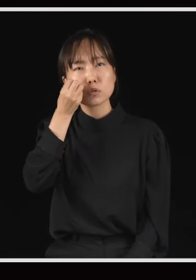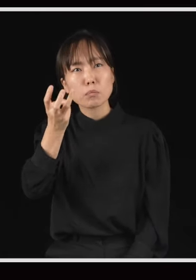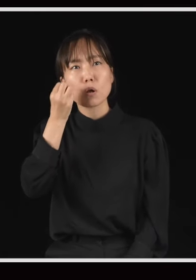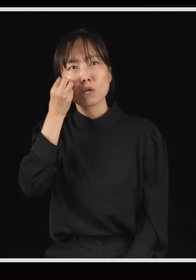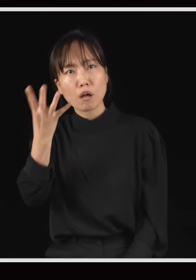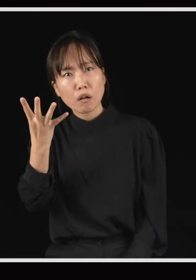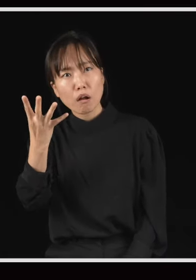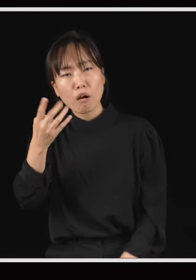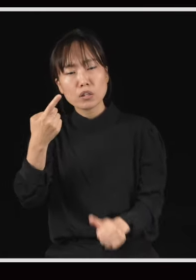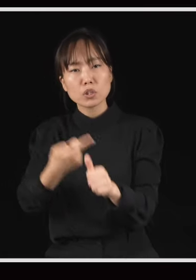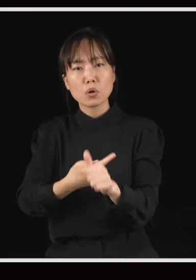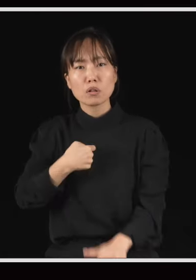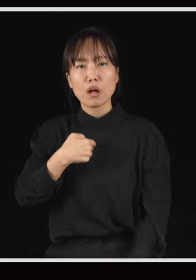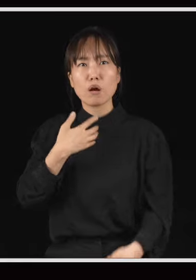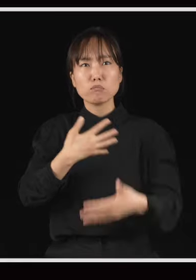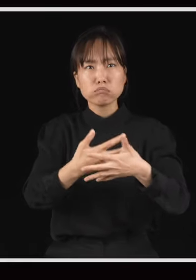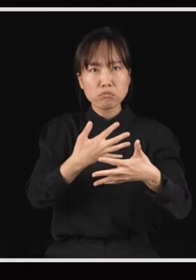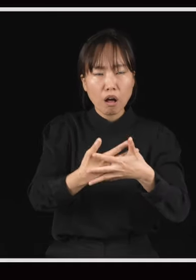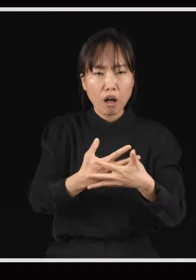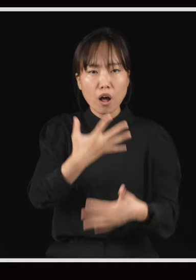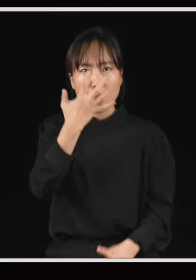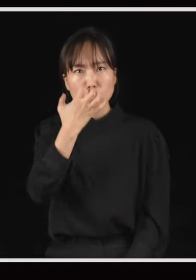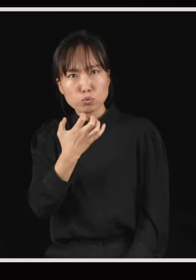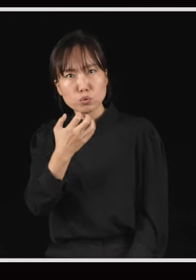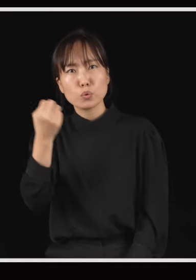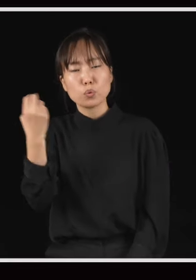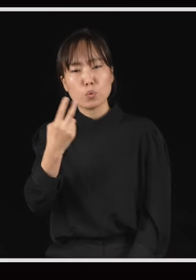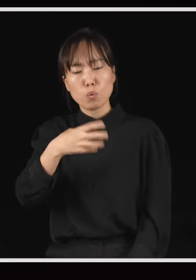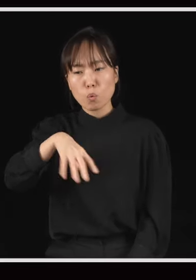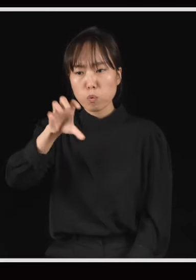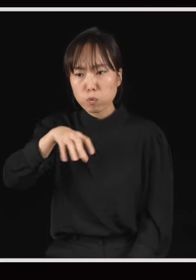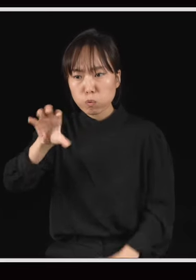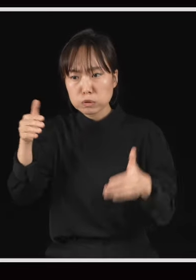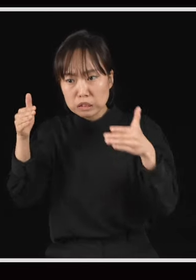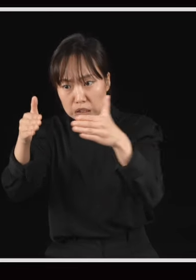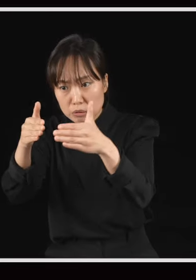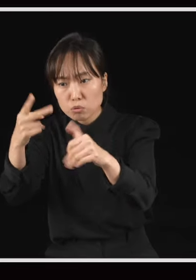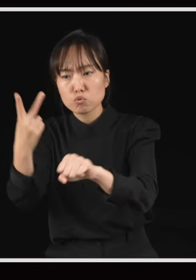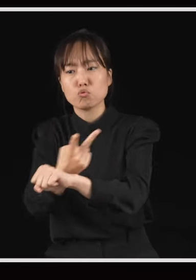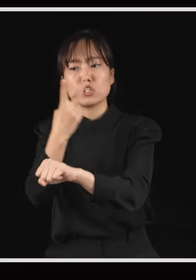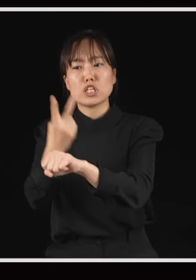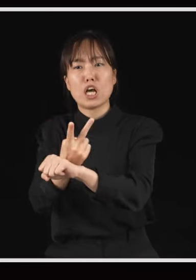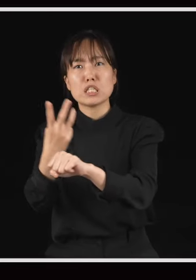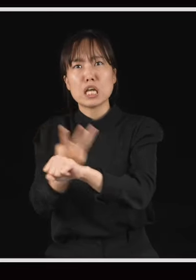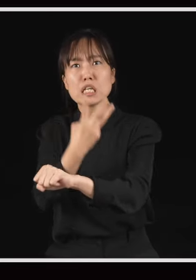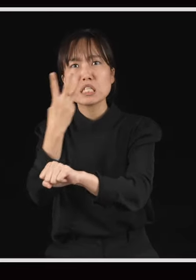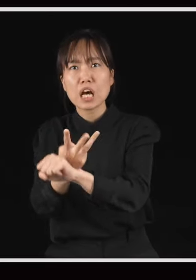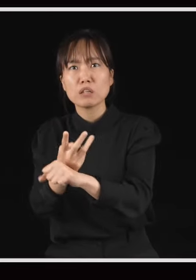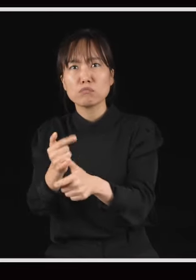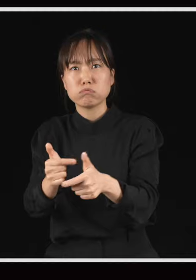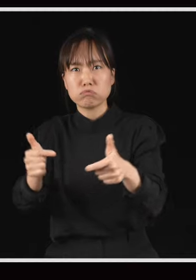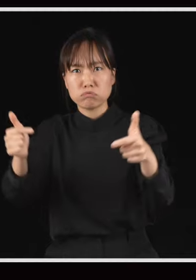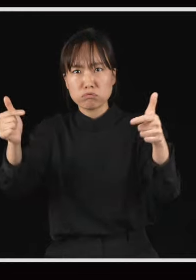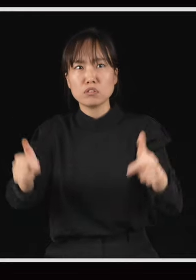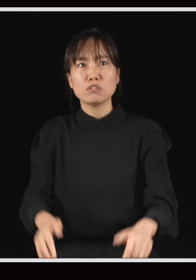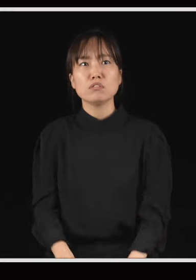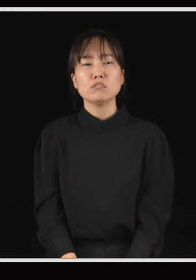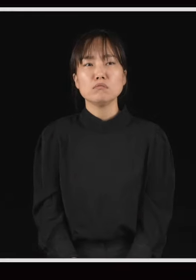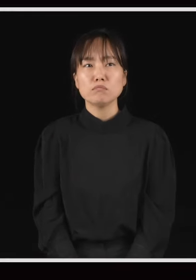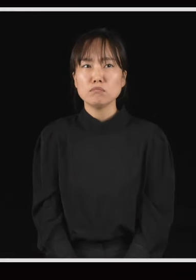해보니까 정말 그 굉장한 불안감과 우울감이 생기고 트위터의 일일 사용량이 막 2시간, 3시간까지